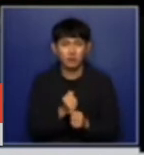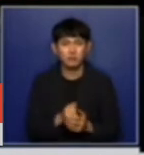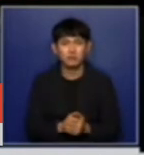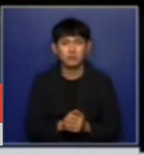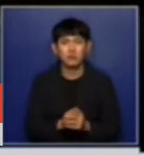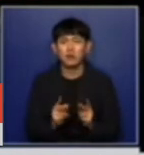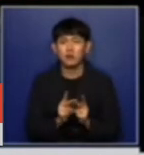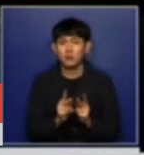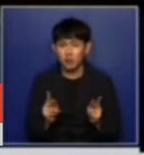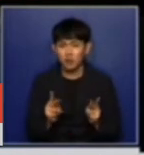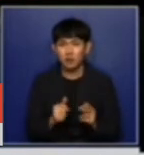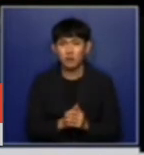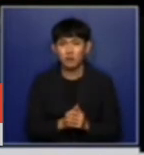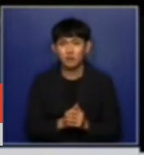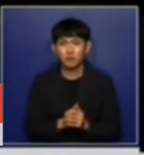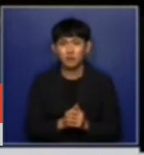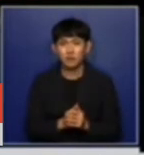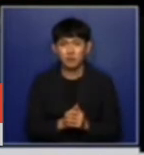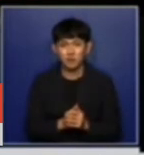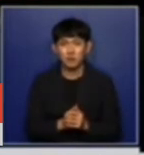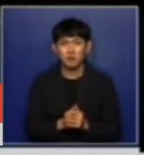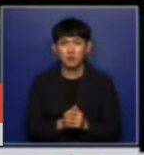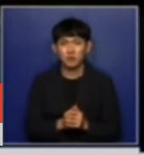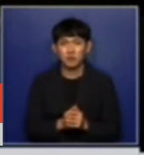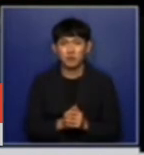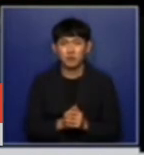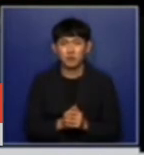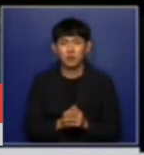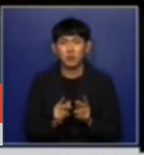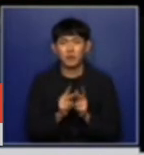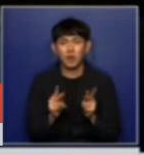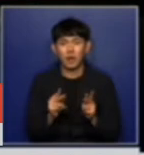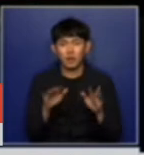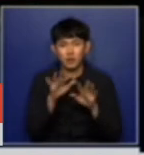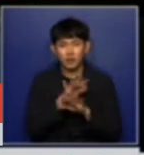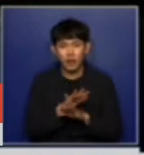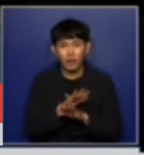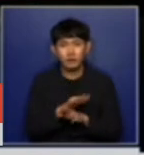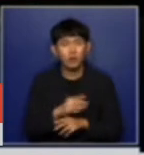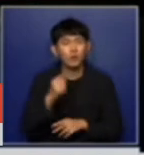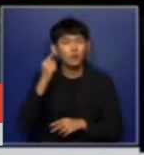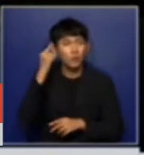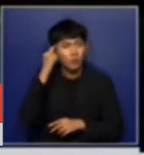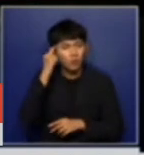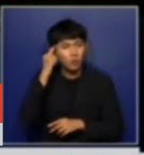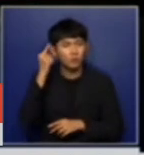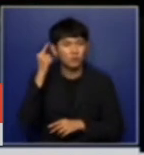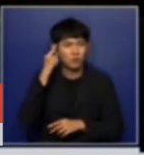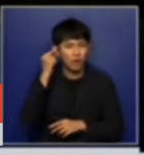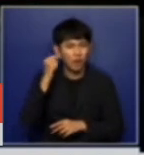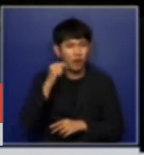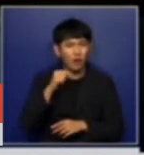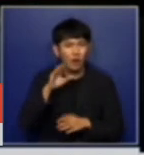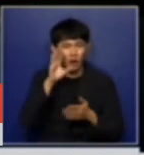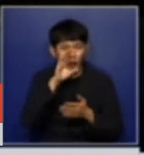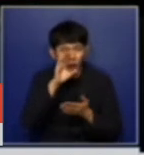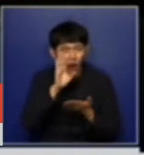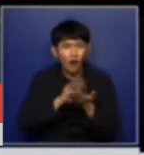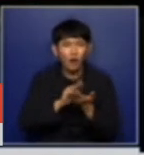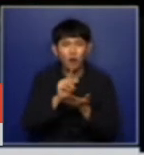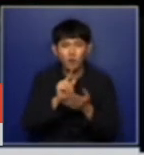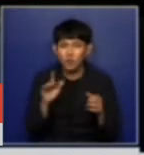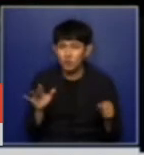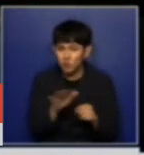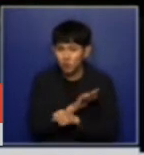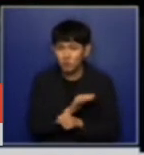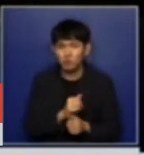กรรมธิการชุดนี้ต้องทำตัวเป็นเทวดามากเป็นผู้อย่างรู้มากต้องแสวงหาข้อมูลอย่างครบถ้วน